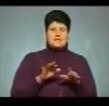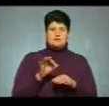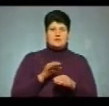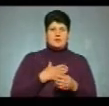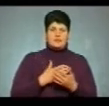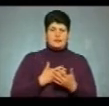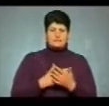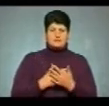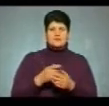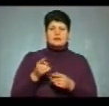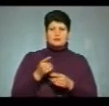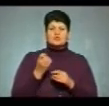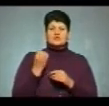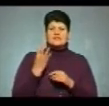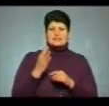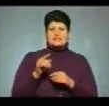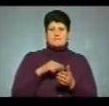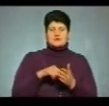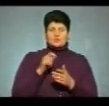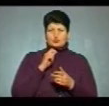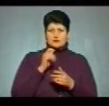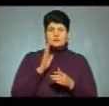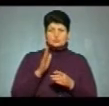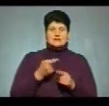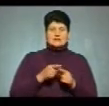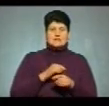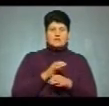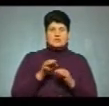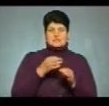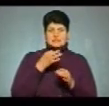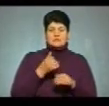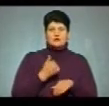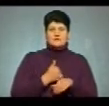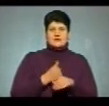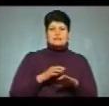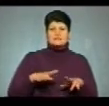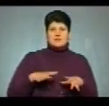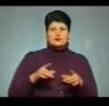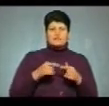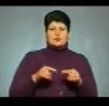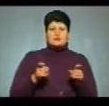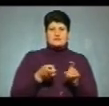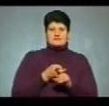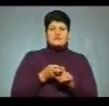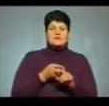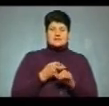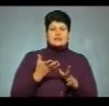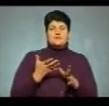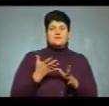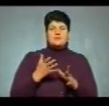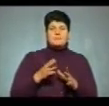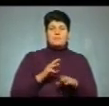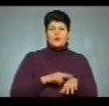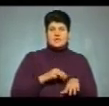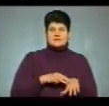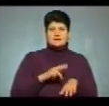проактивності. Тернопіль – 14-те місто України, де діятиме проект, повідомила головний інспектор відділу зв'язків з громадськістю департаменту патрульної